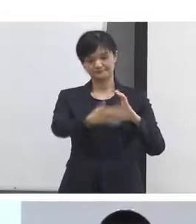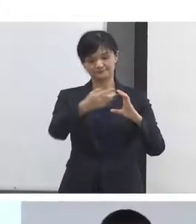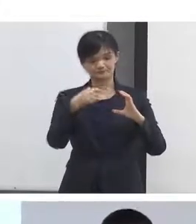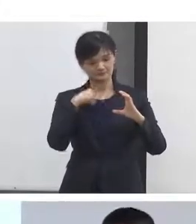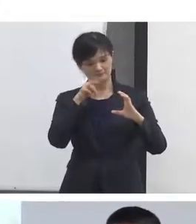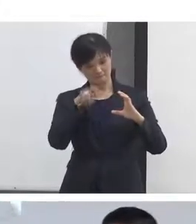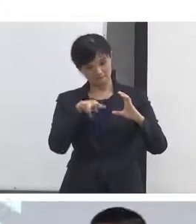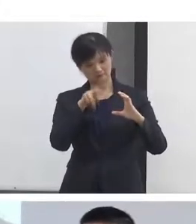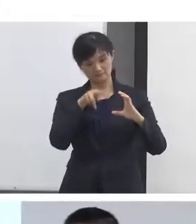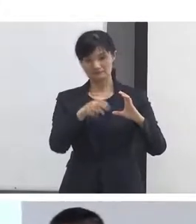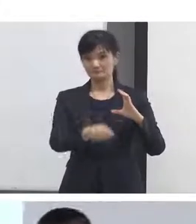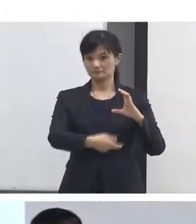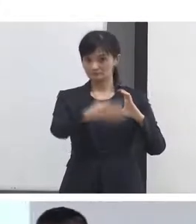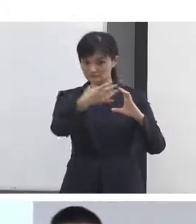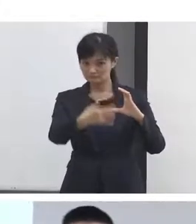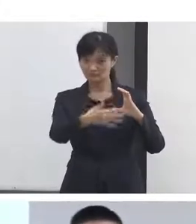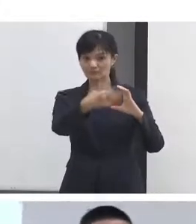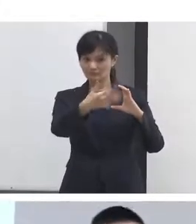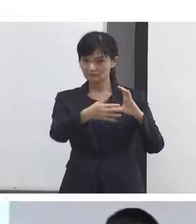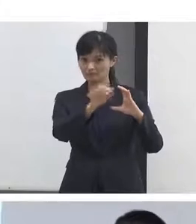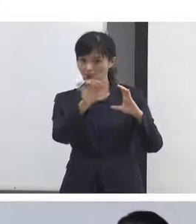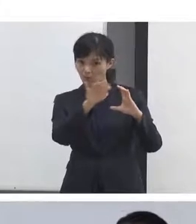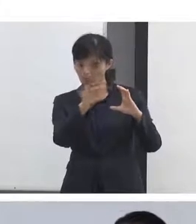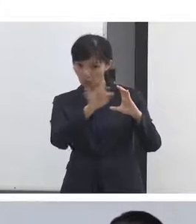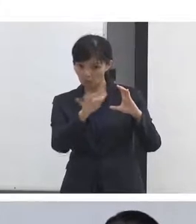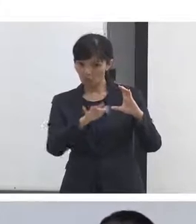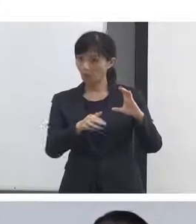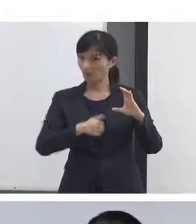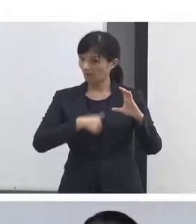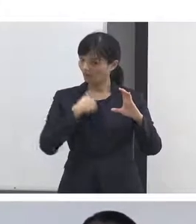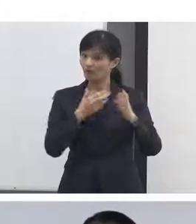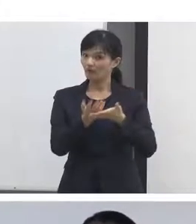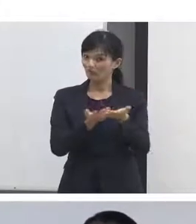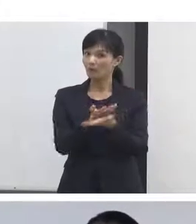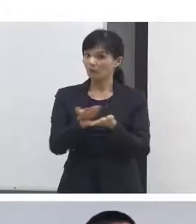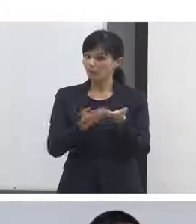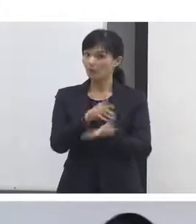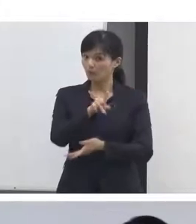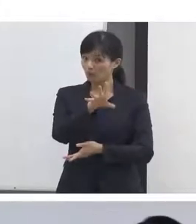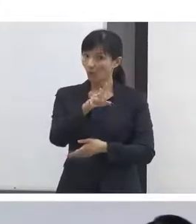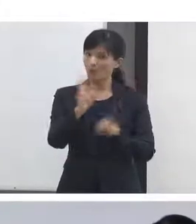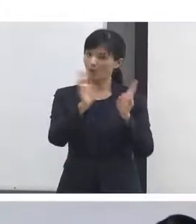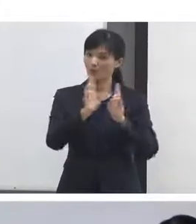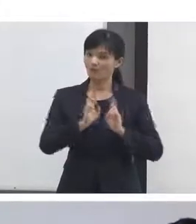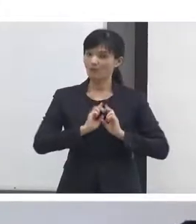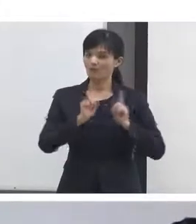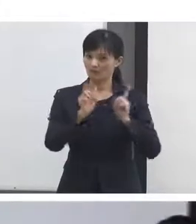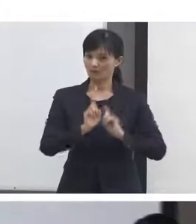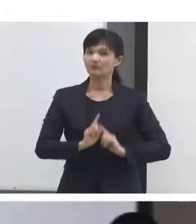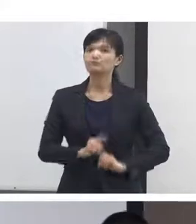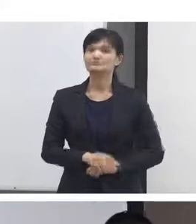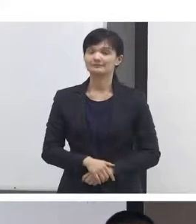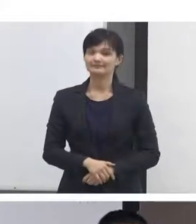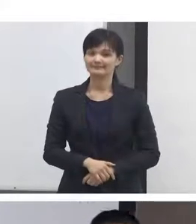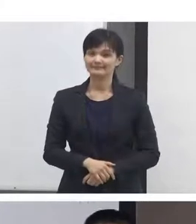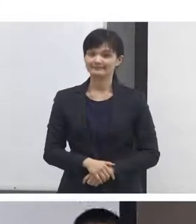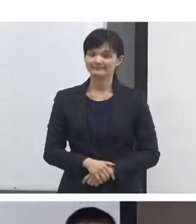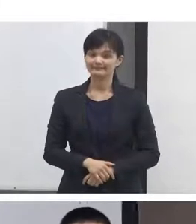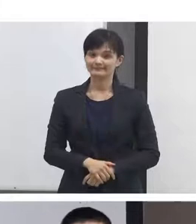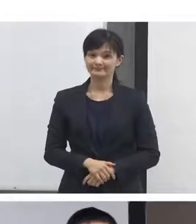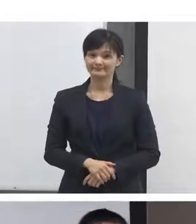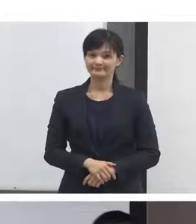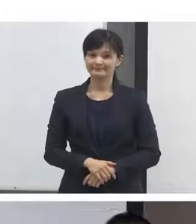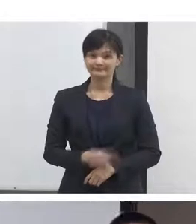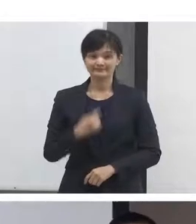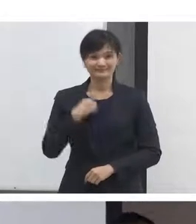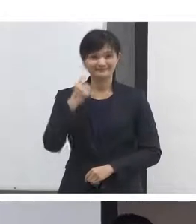冒出来，就开始一行一行冒出来，所以那个对我来说是一个很感动的过程。这我觉得应该是为什么我